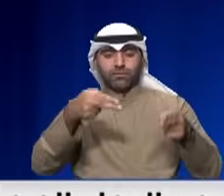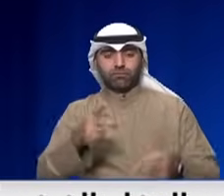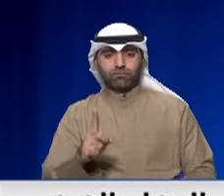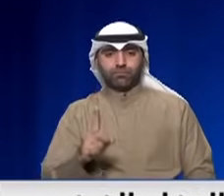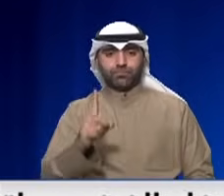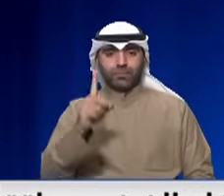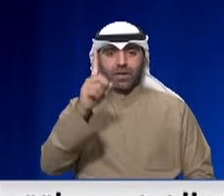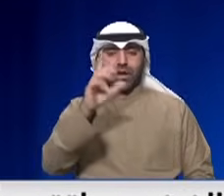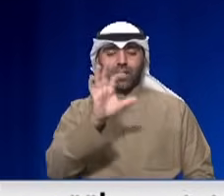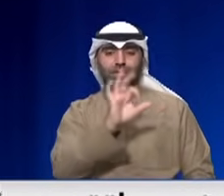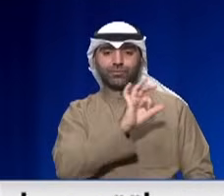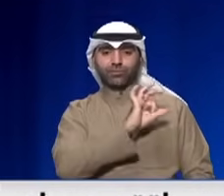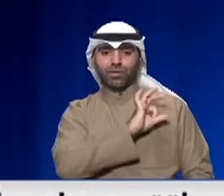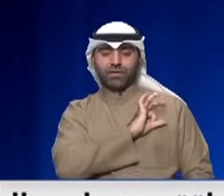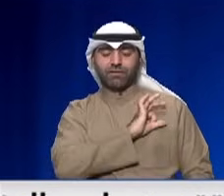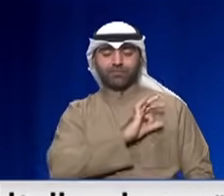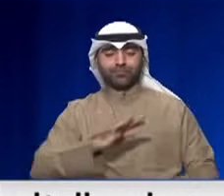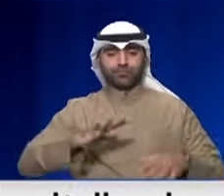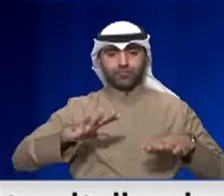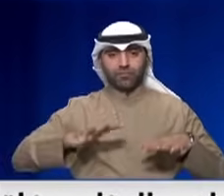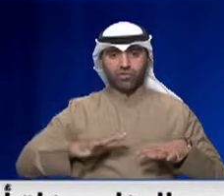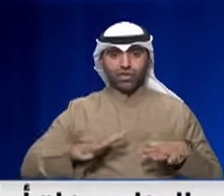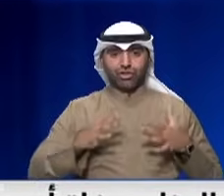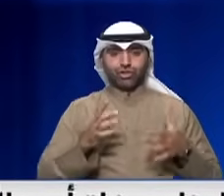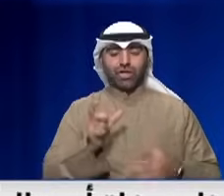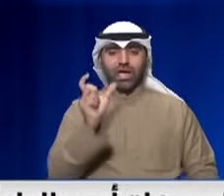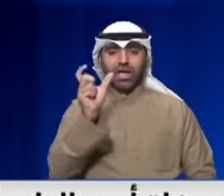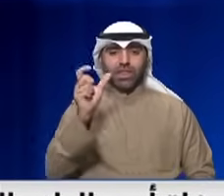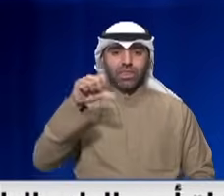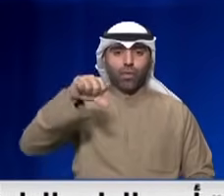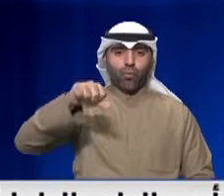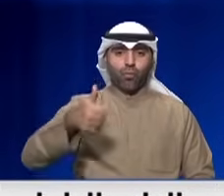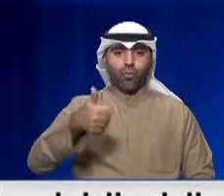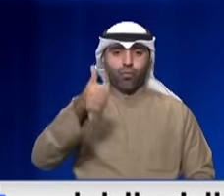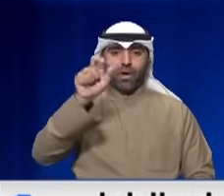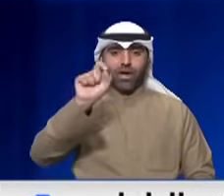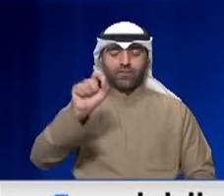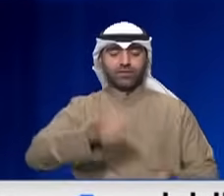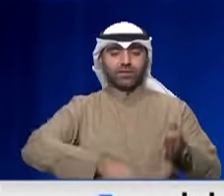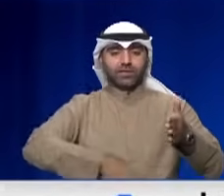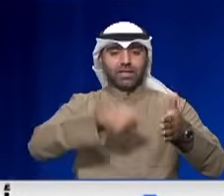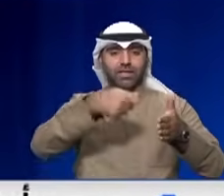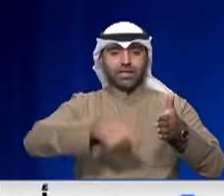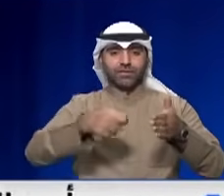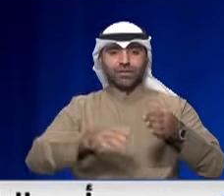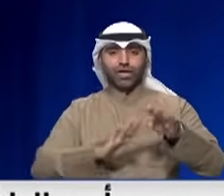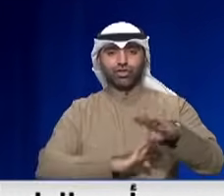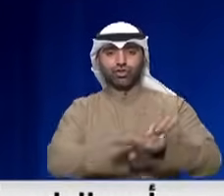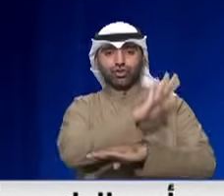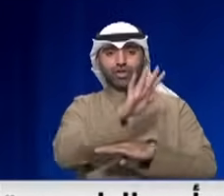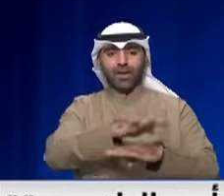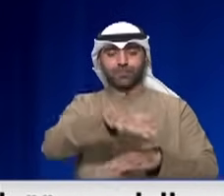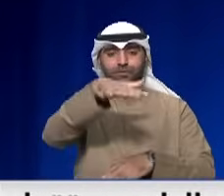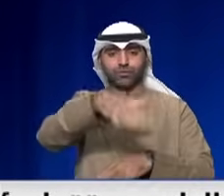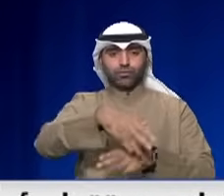صاحب السمو امير البلاد الراحل الشيخ نواف الاحمد الجابر الصباح طيب الله ثراه مشيدا فخامته